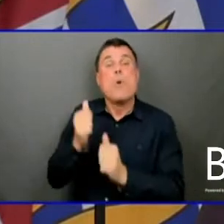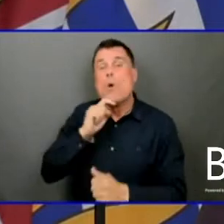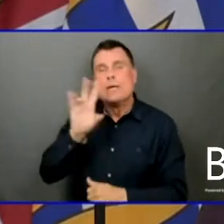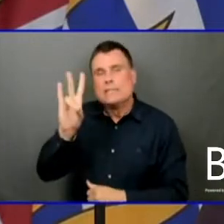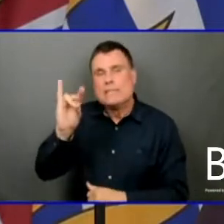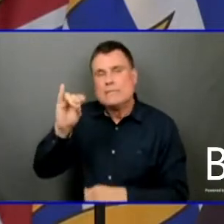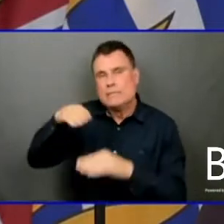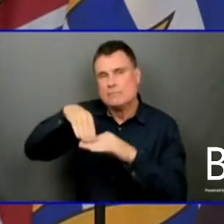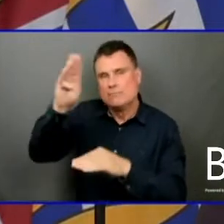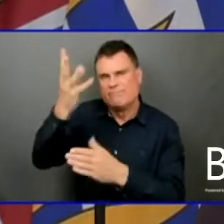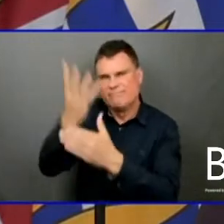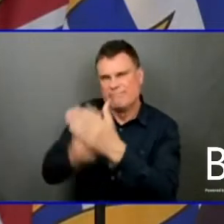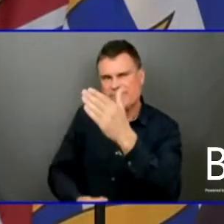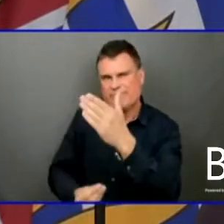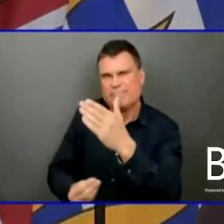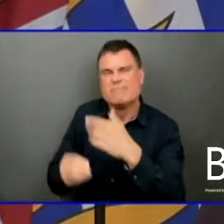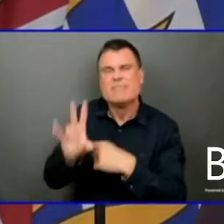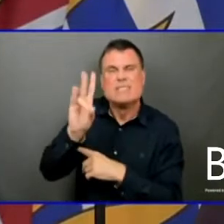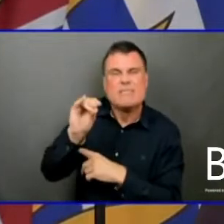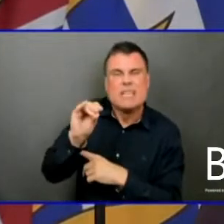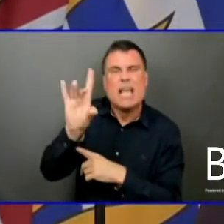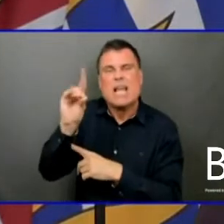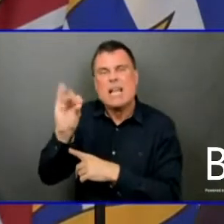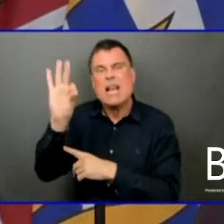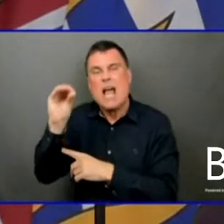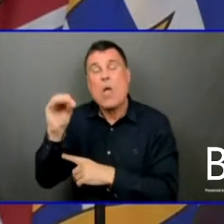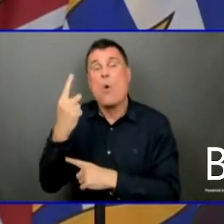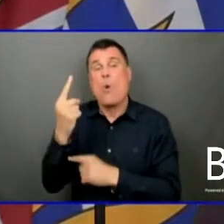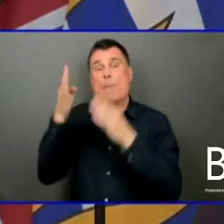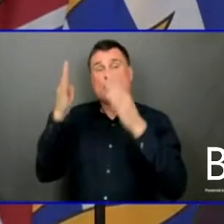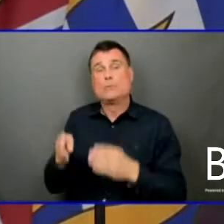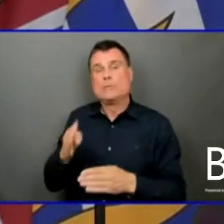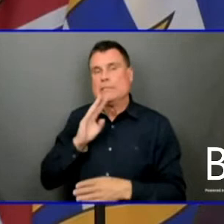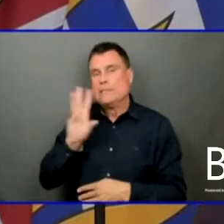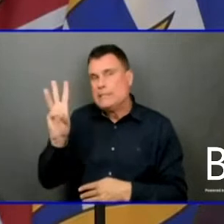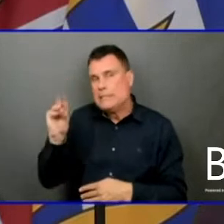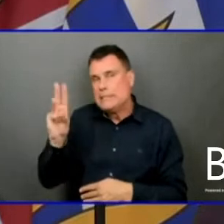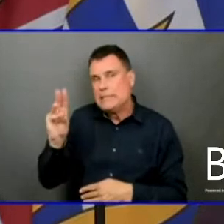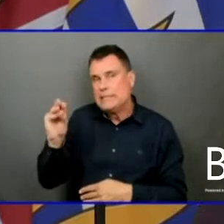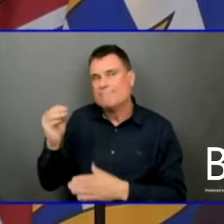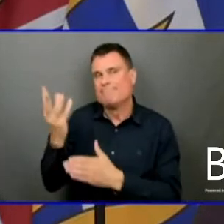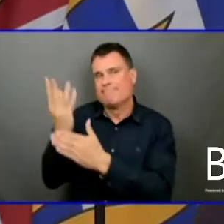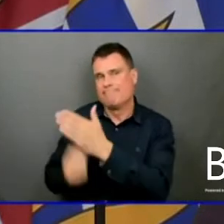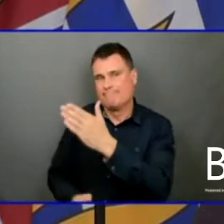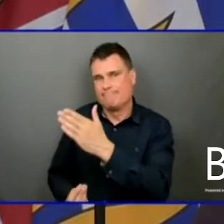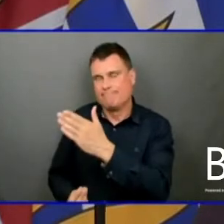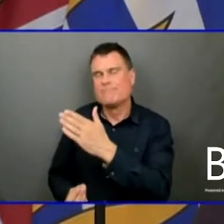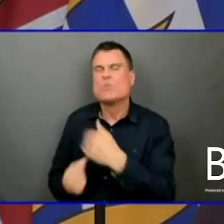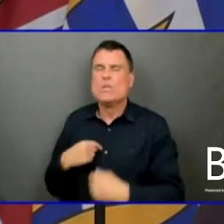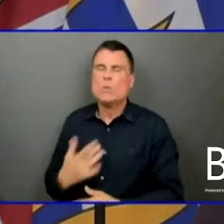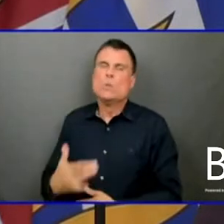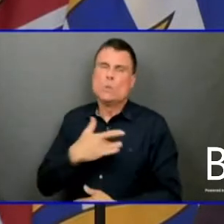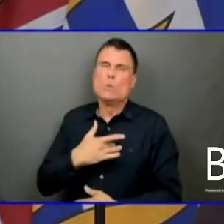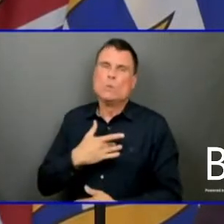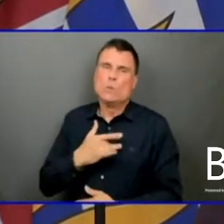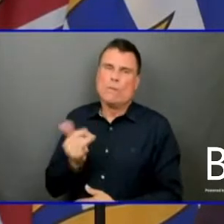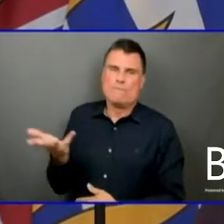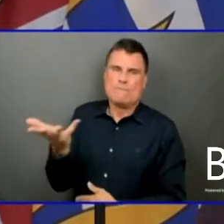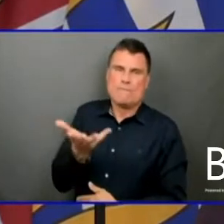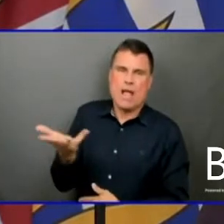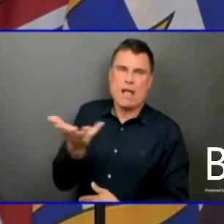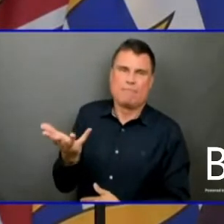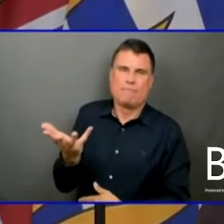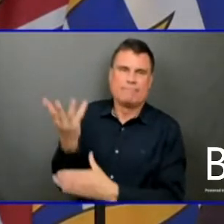岁80岁以上 in their 60s. 有一个是 60 多岁。 go to all of the families 这 who 个 are 也 mourning 是 the 诚 loss 挚的 of 哀 their 悼 loved 等 ones, 等